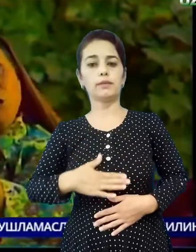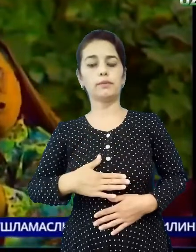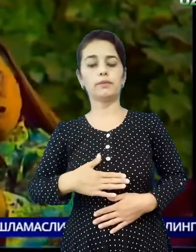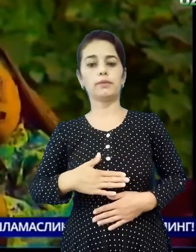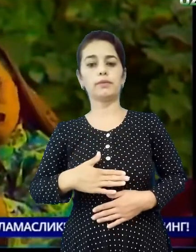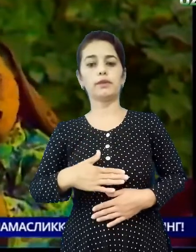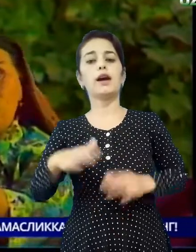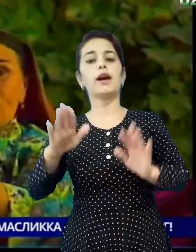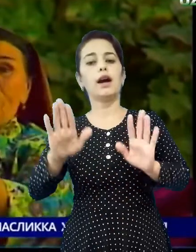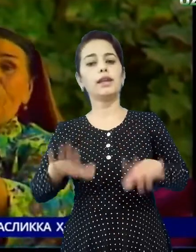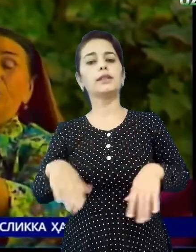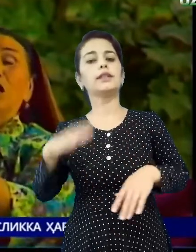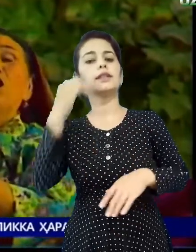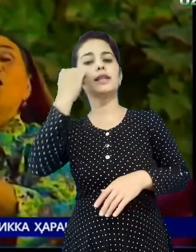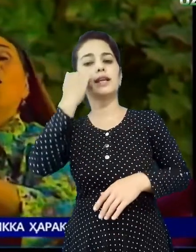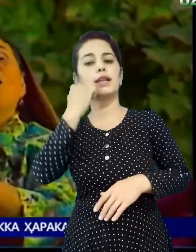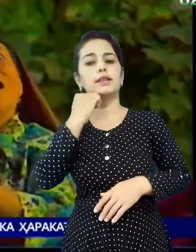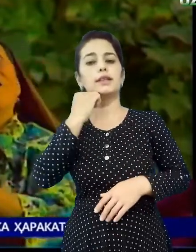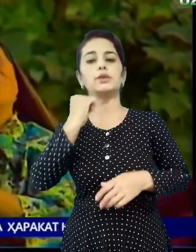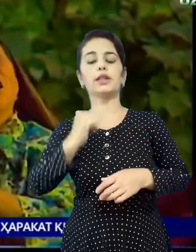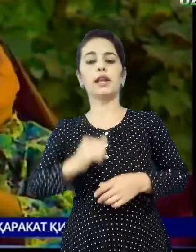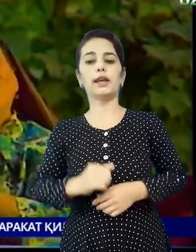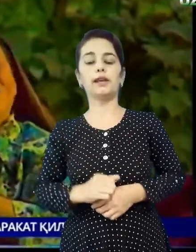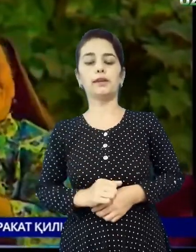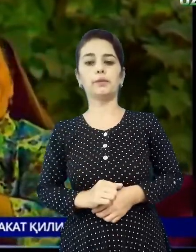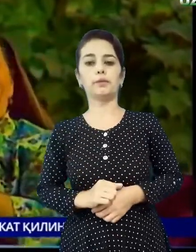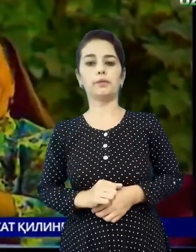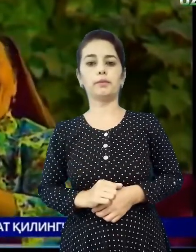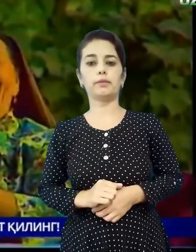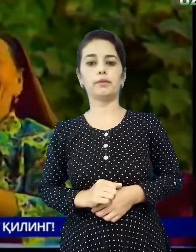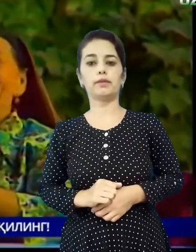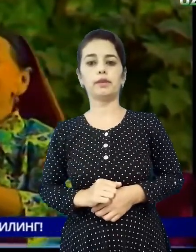aytadilar. Endi keksalikda o'rgilay.